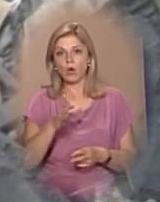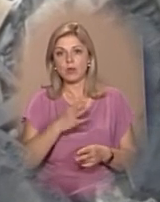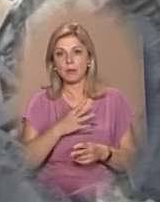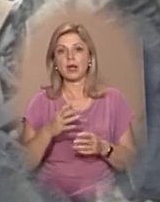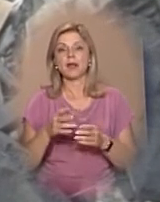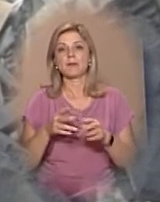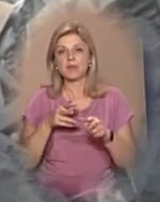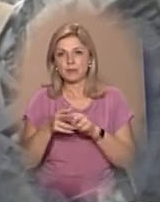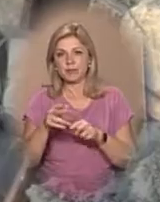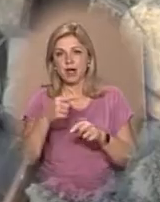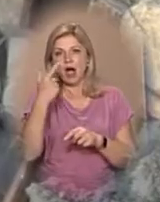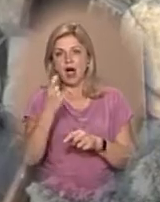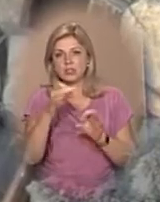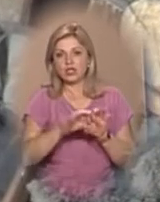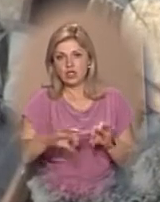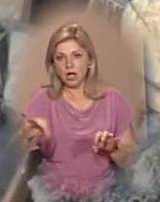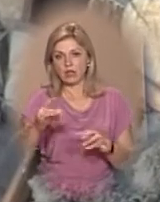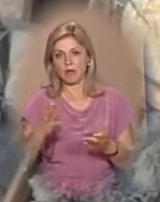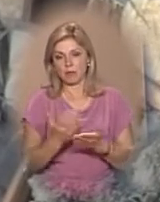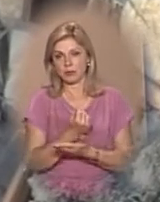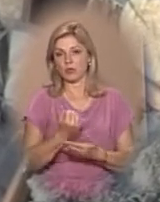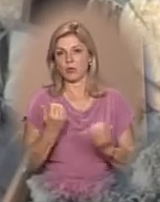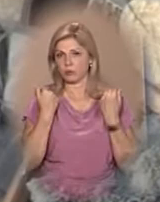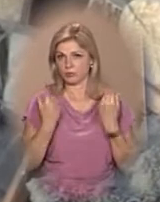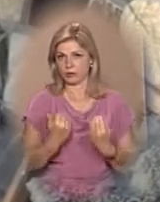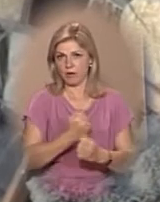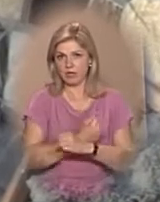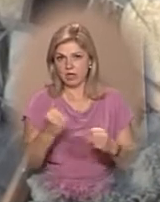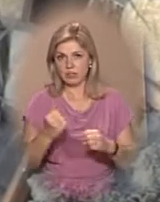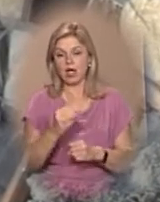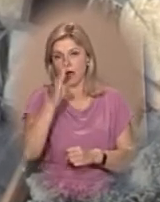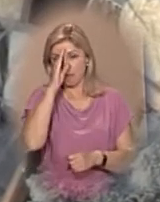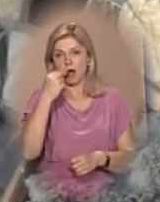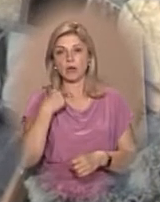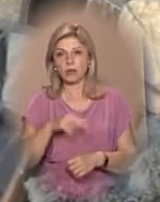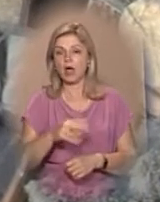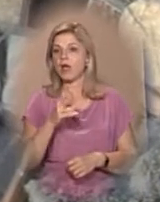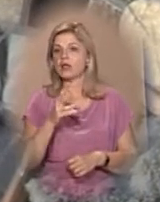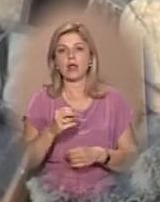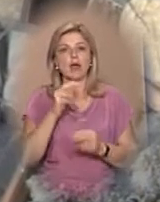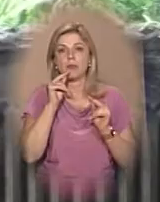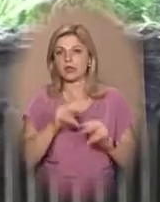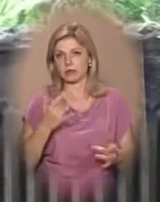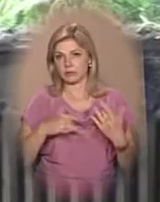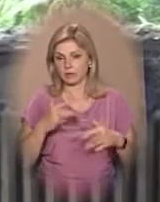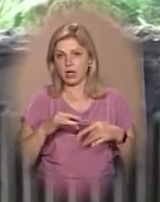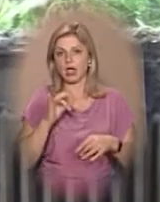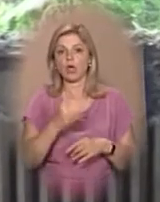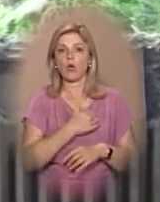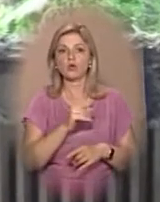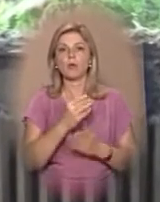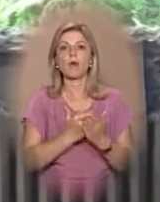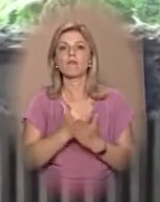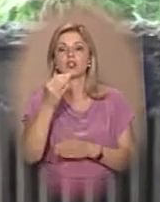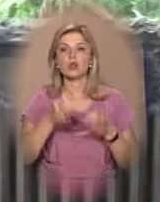газову трубу з плитою, через що стався потужний вибух. Сам підсудний провину не визнає і наполягав на тому, щоб апеляційний суд відмінив